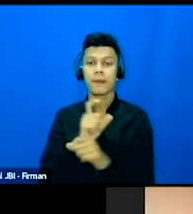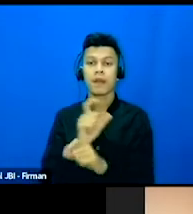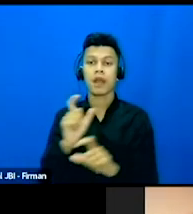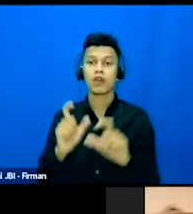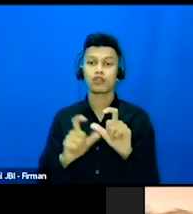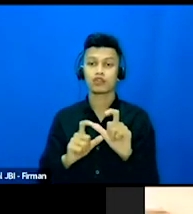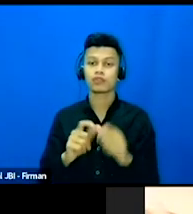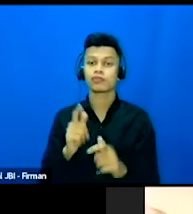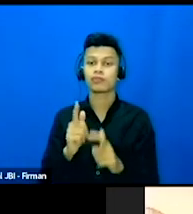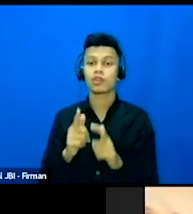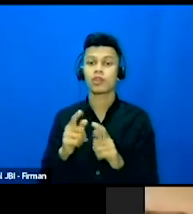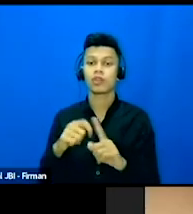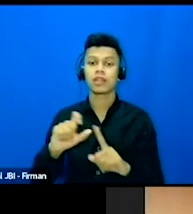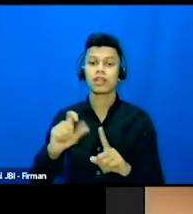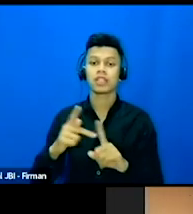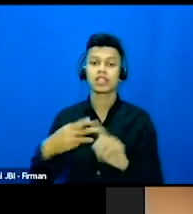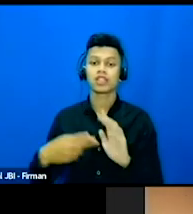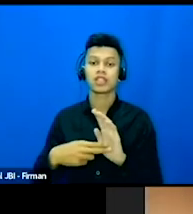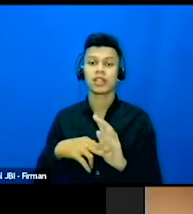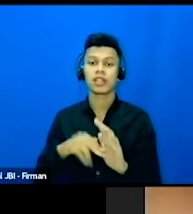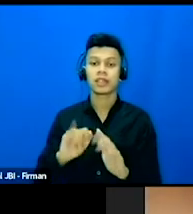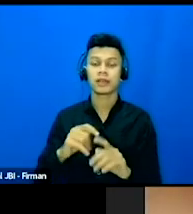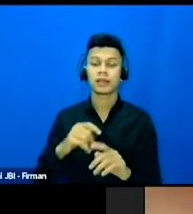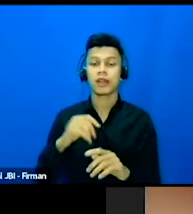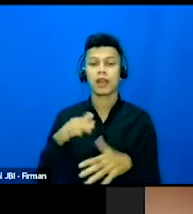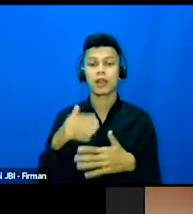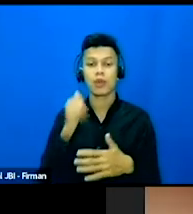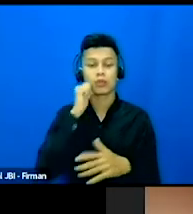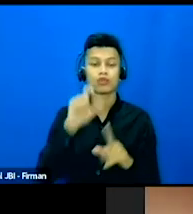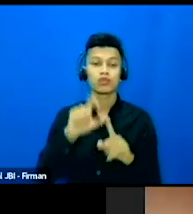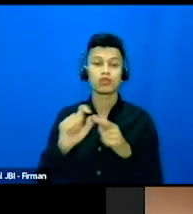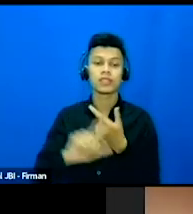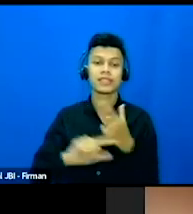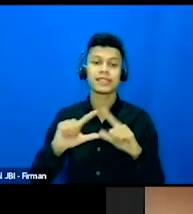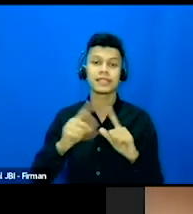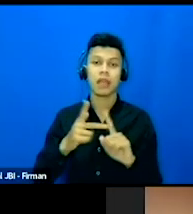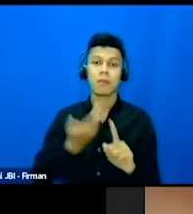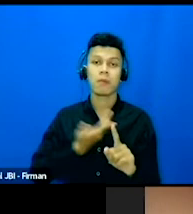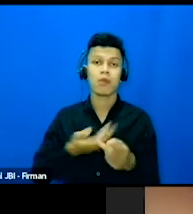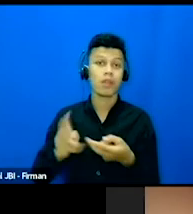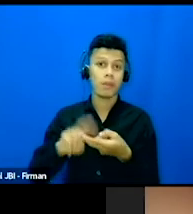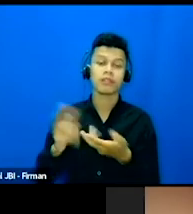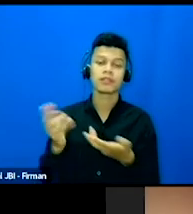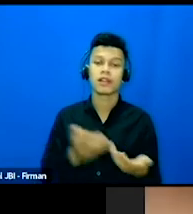nanti dari Mbak Henny dan Bu Diah ini menambahkan juga silahkan